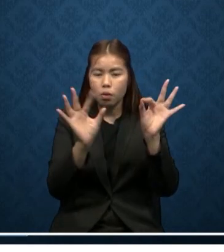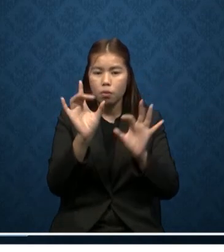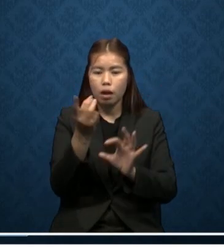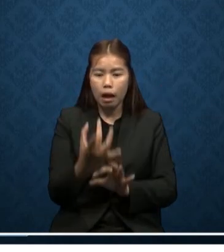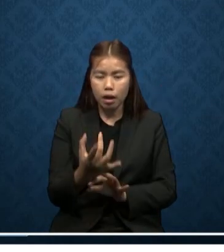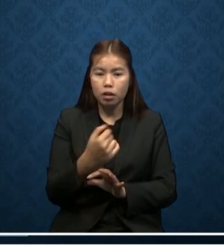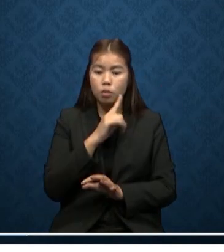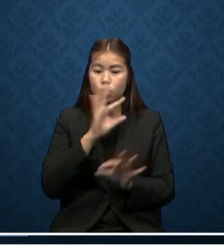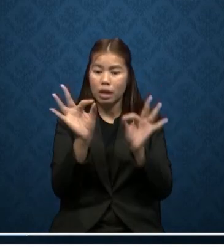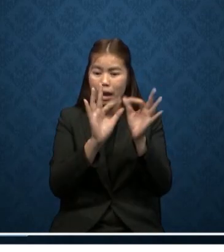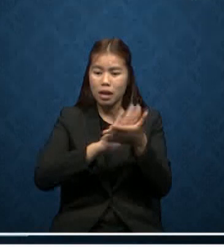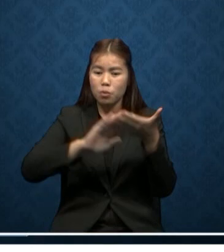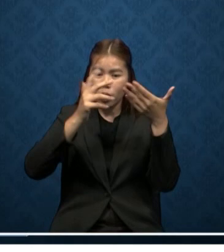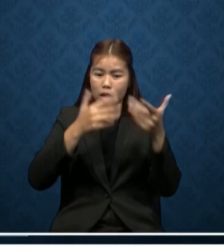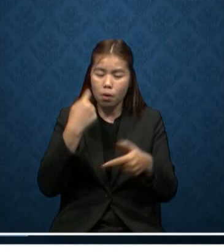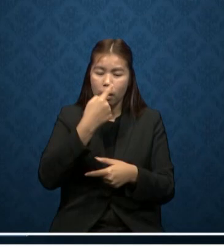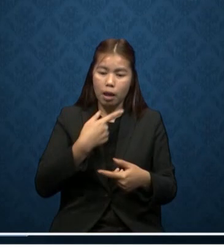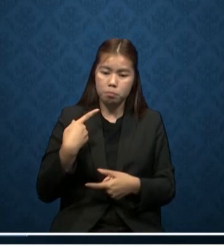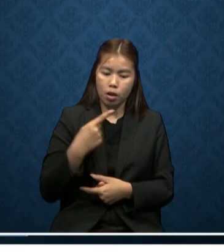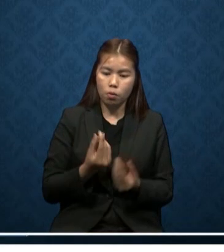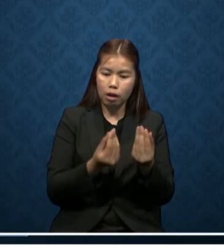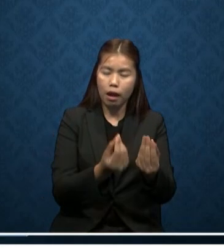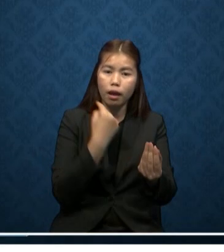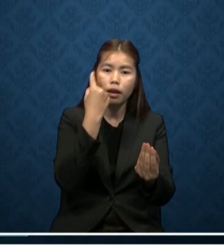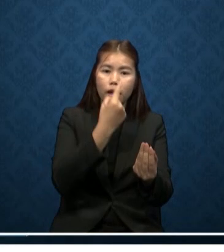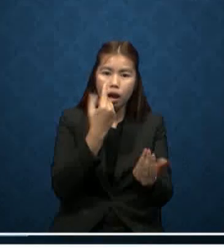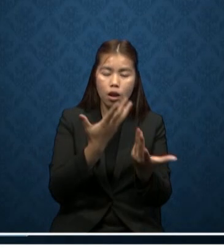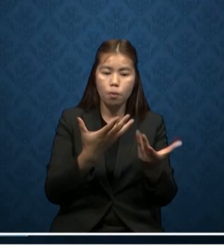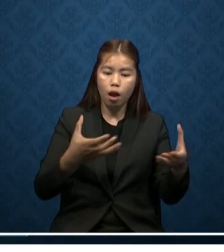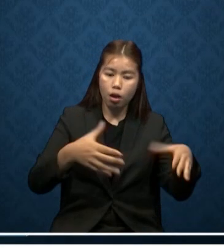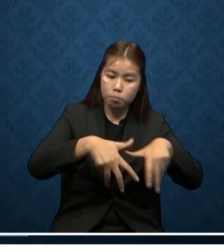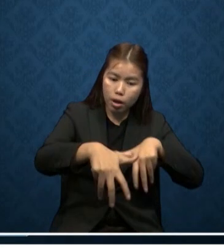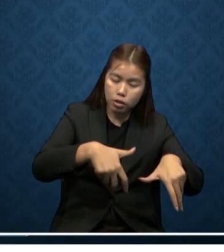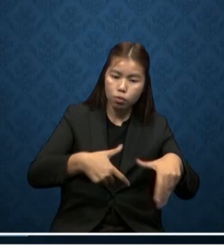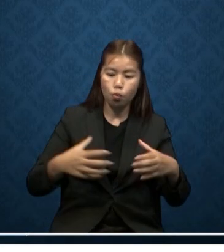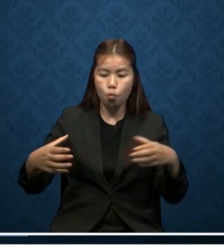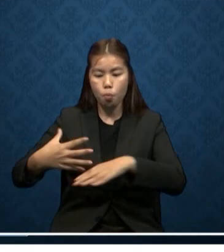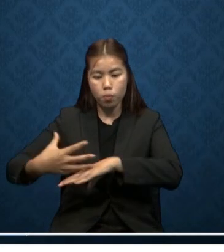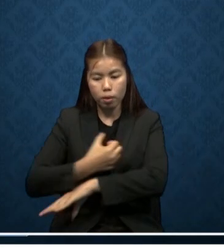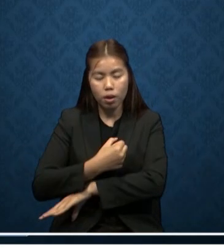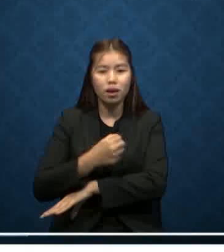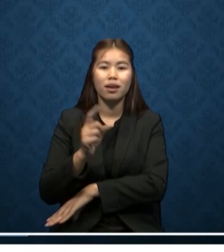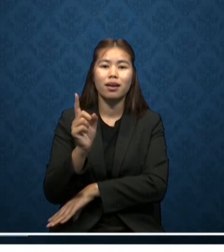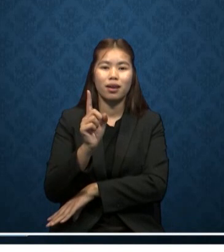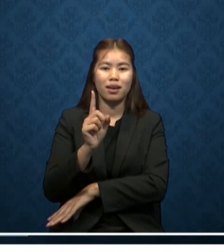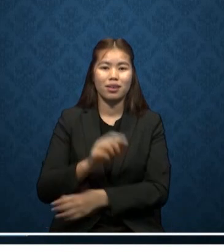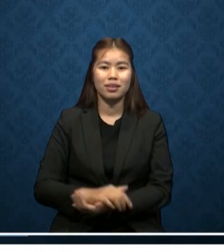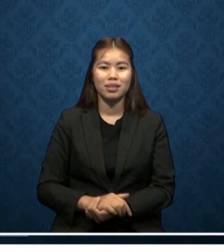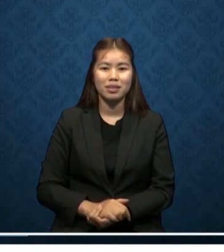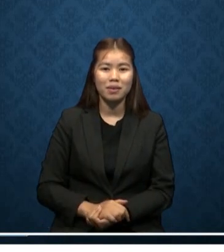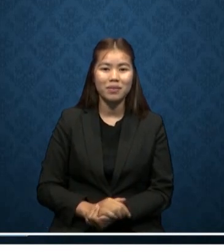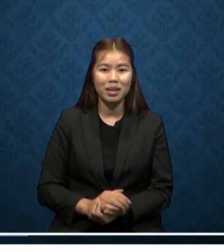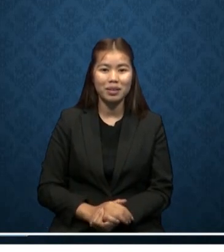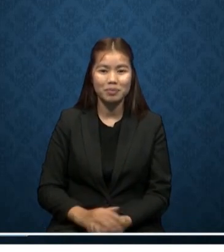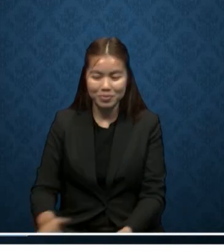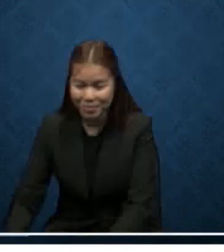ประชาชนจะได้ประโยชน์อย่างไรนะครับหรือนักการเมืองได้ประโยชน์นะครับเพราะฉะนั้นเรื่องแรกเลยก็คือ